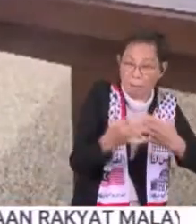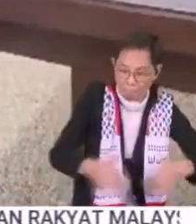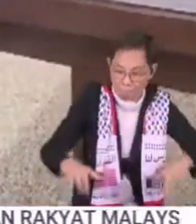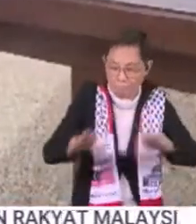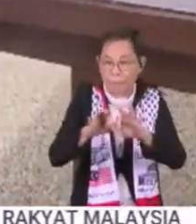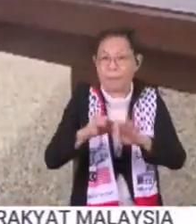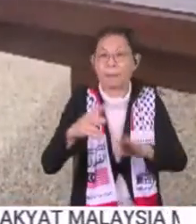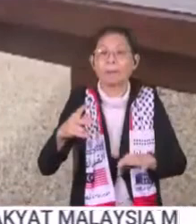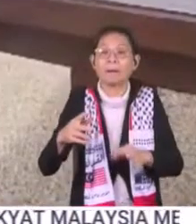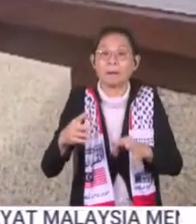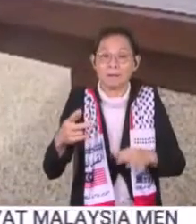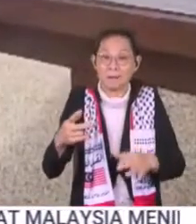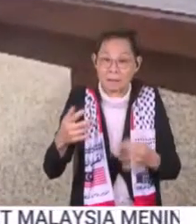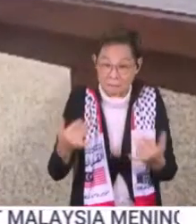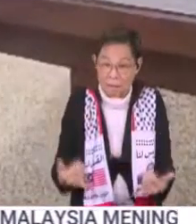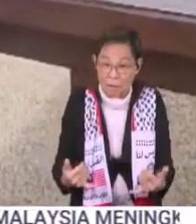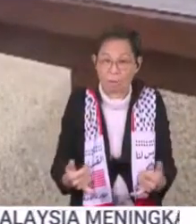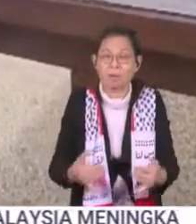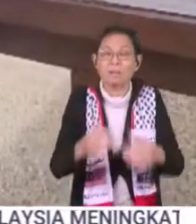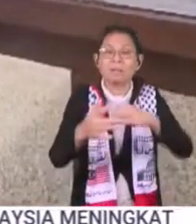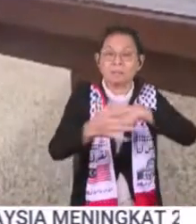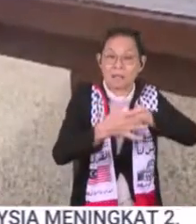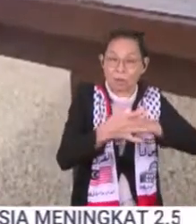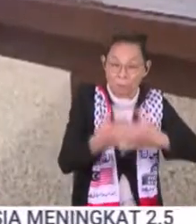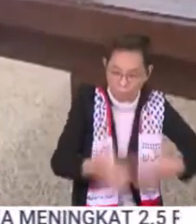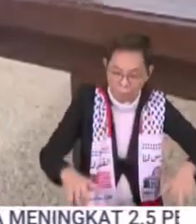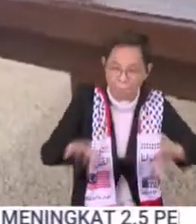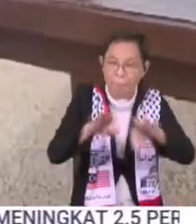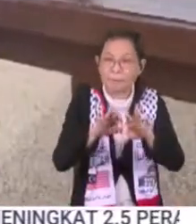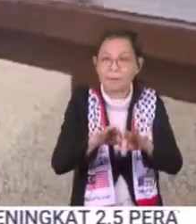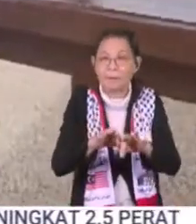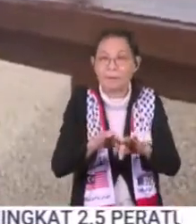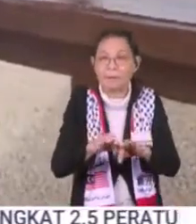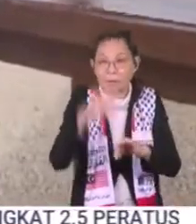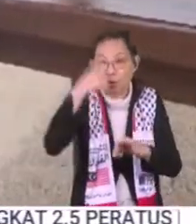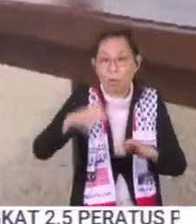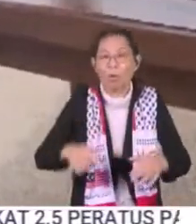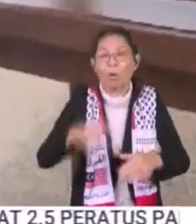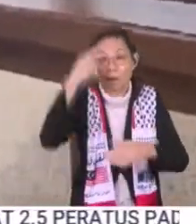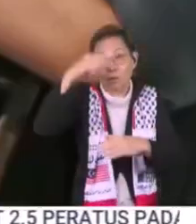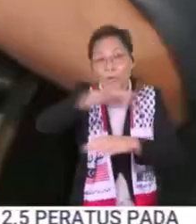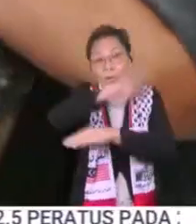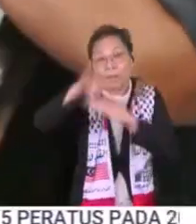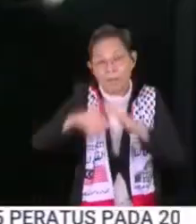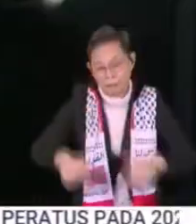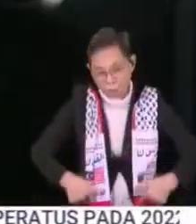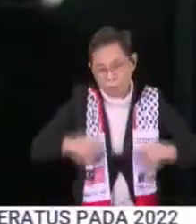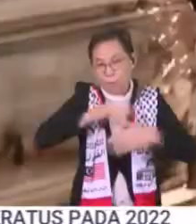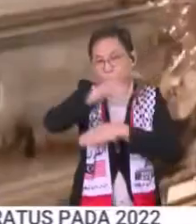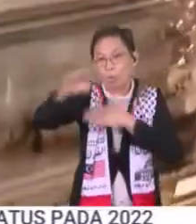ini, di mana teknologi memainkan peranan penting dalam kehidupan sejagat dan kehidupan sehari-hari.